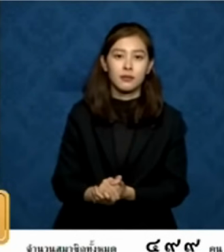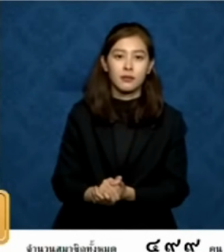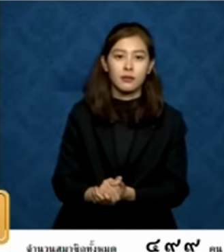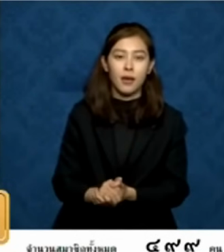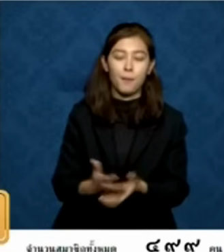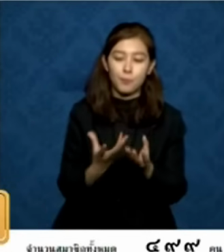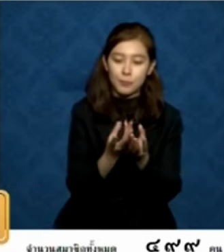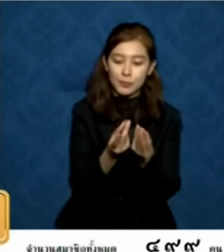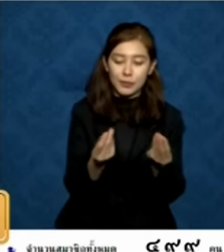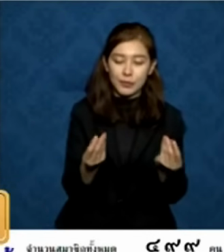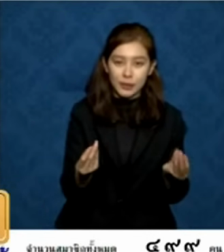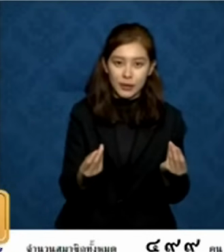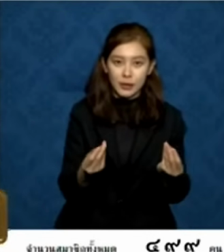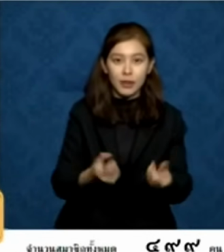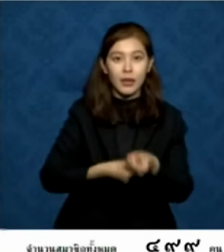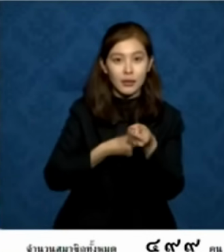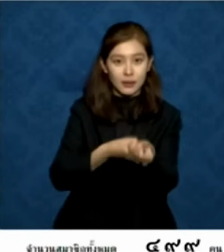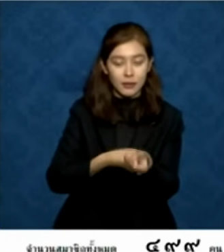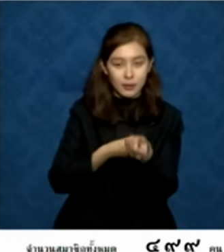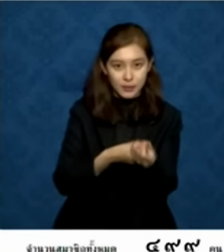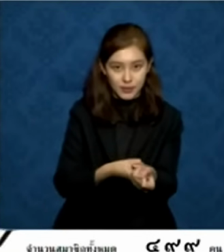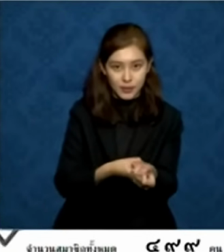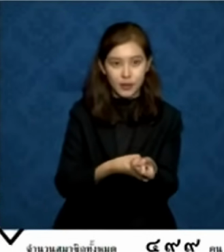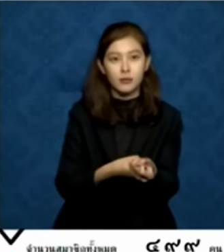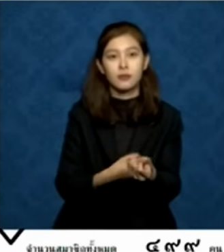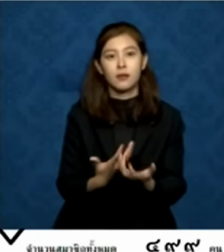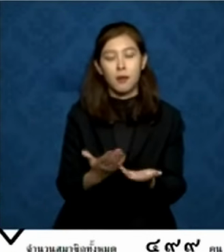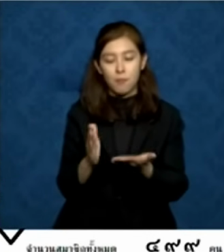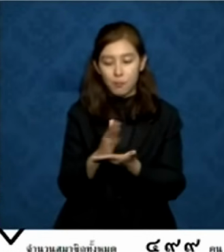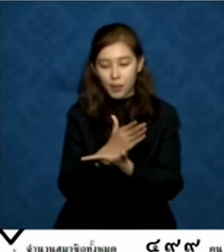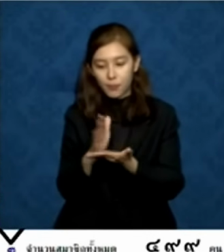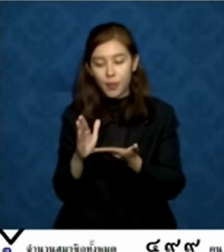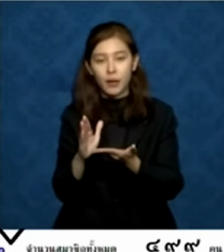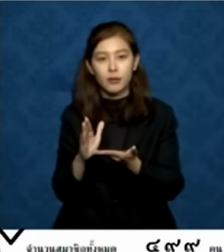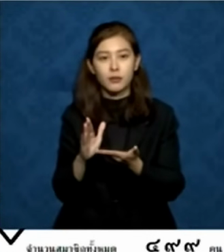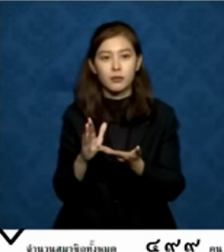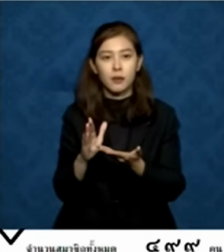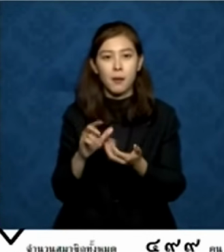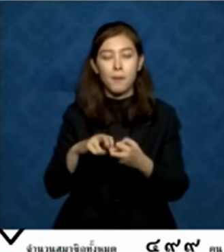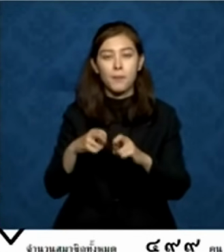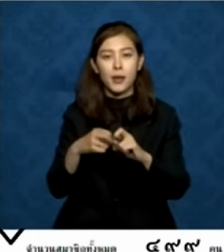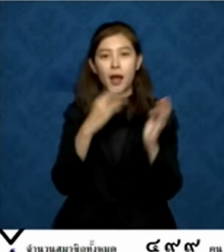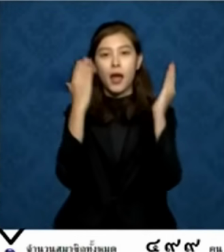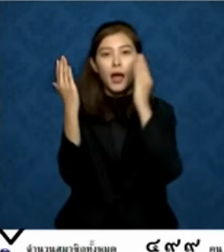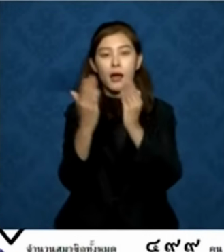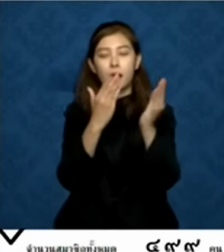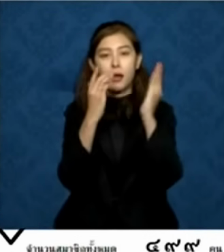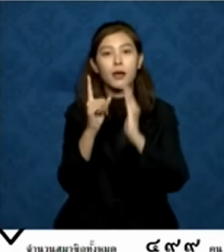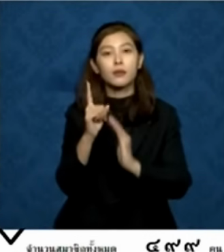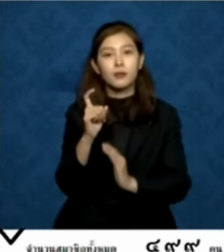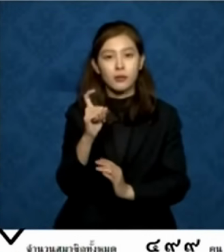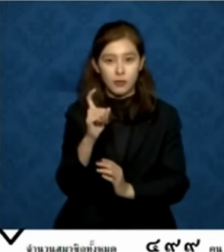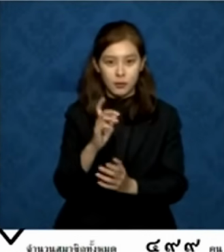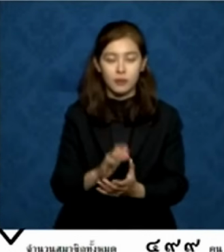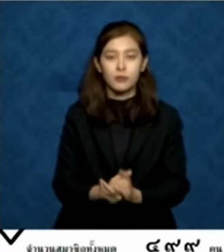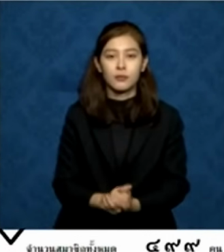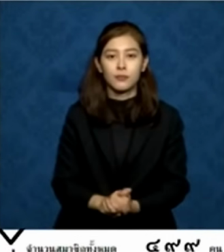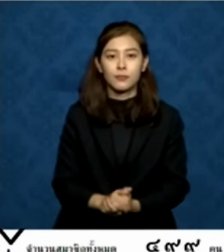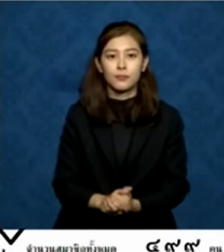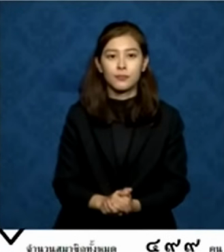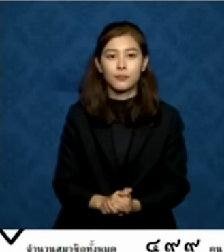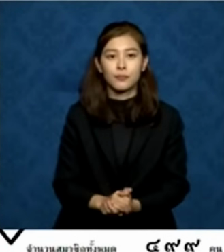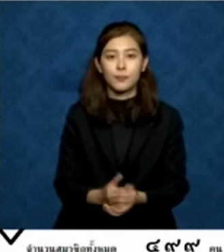ในพื้นที่เกษตรกรรมเพื่อเข้าสู่ความเป็นกลางทางคาร์บอนและความสมบูรณ์และความสมดุลของการจัดการทรัพยากร